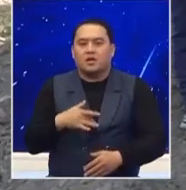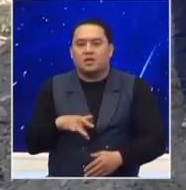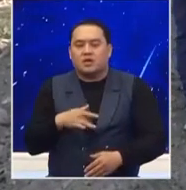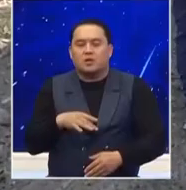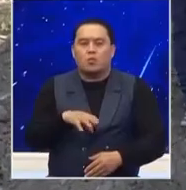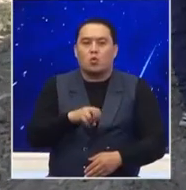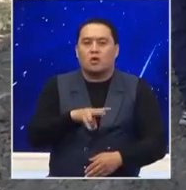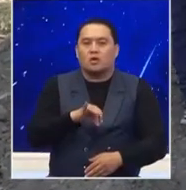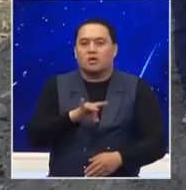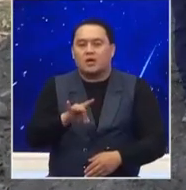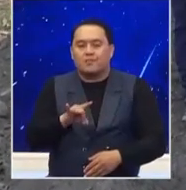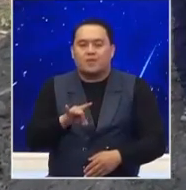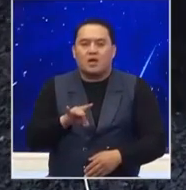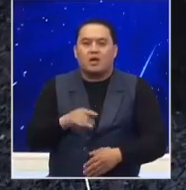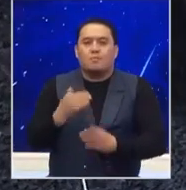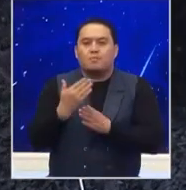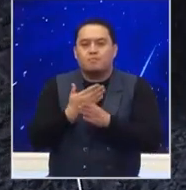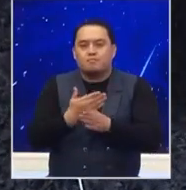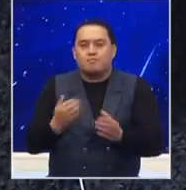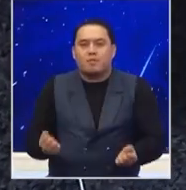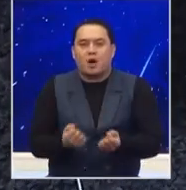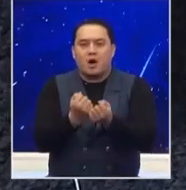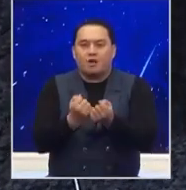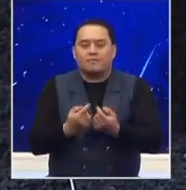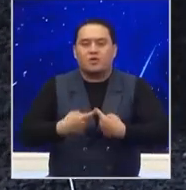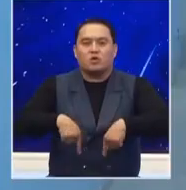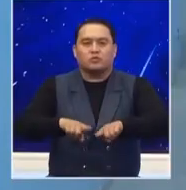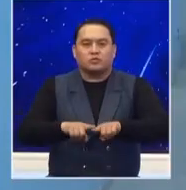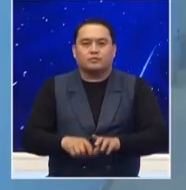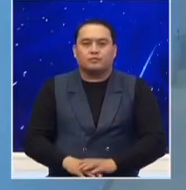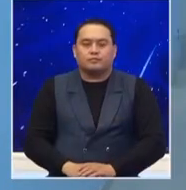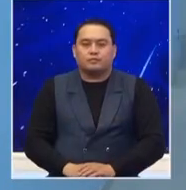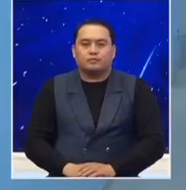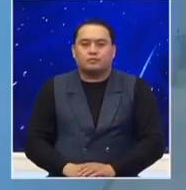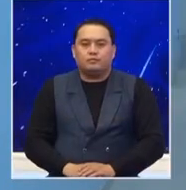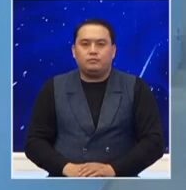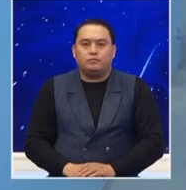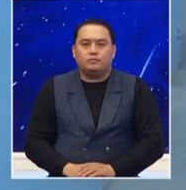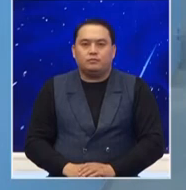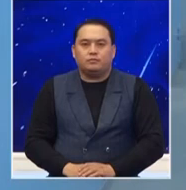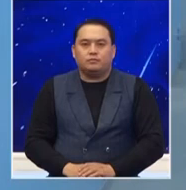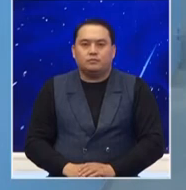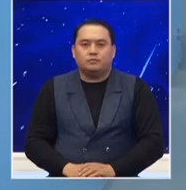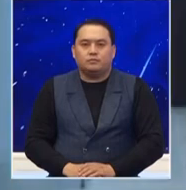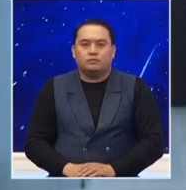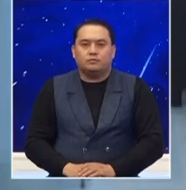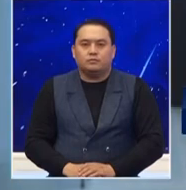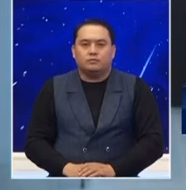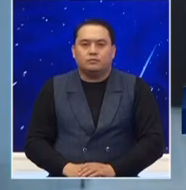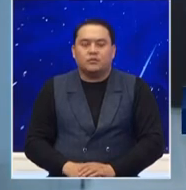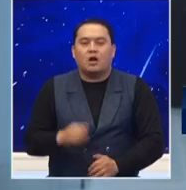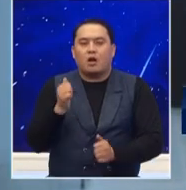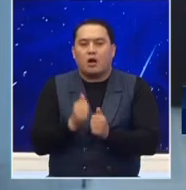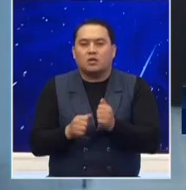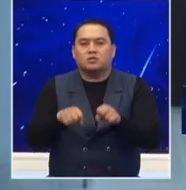Мукры. Помогла госпрограмма и в развитии транспортной инфраструктуры. Почти 1 миллиард тенге были на внутренние дороги выделены. В каждом